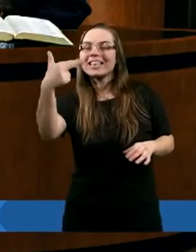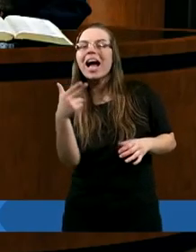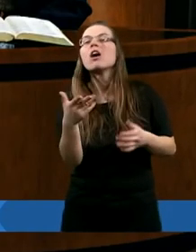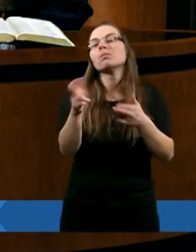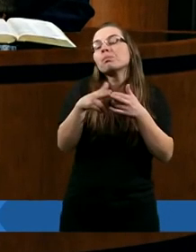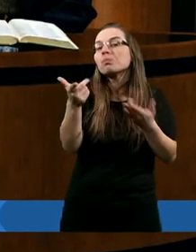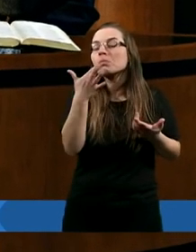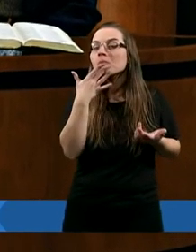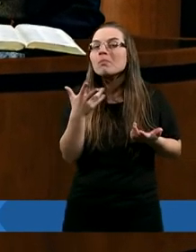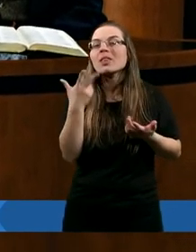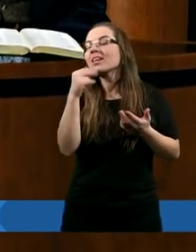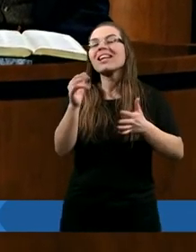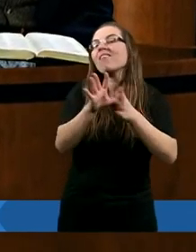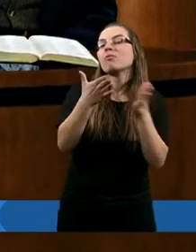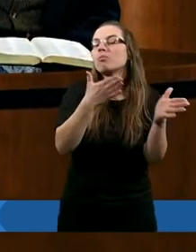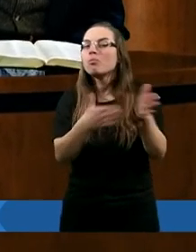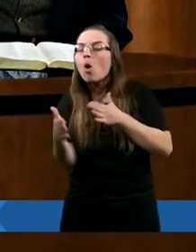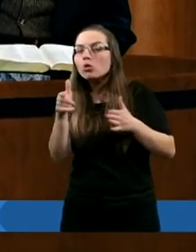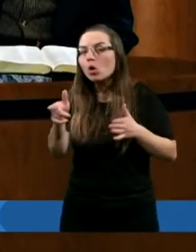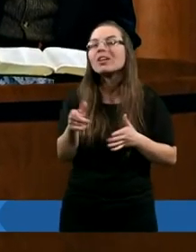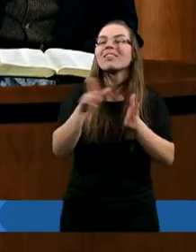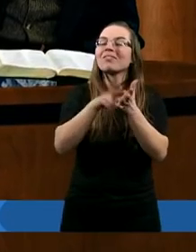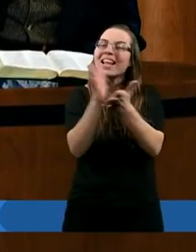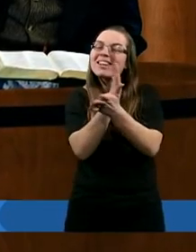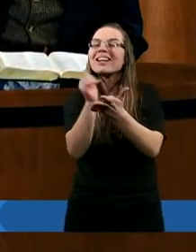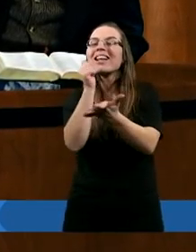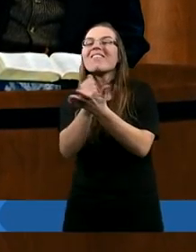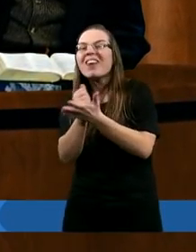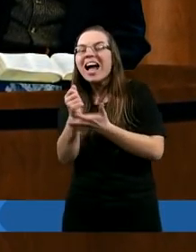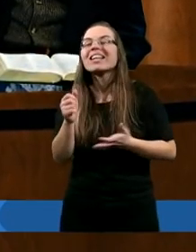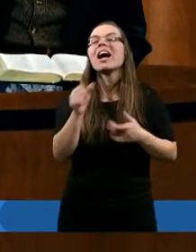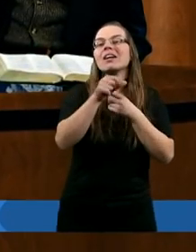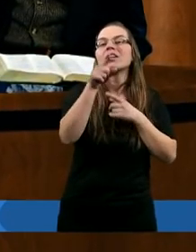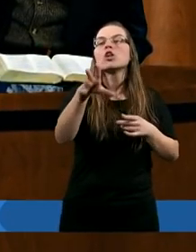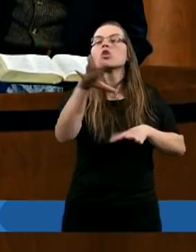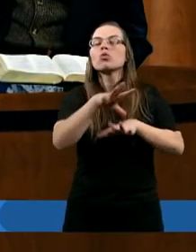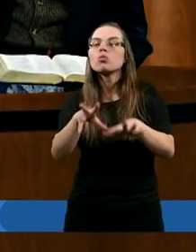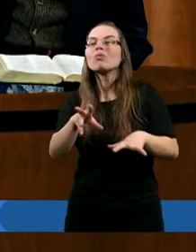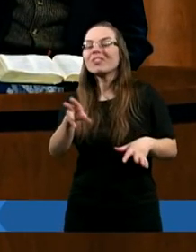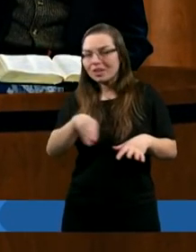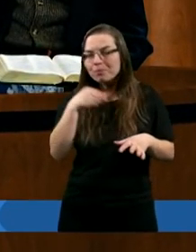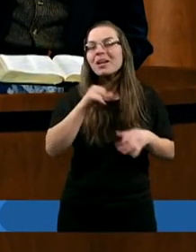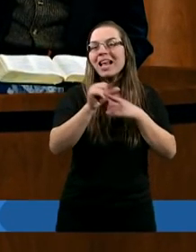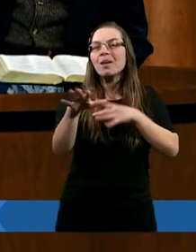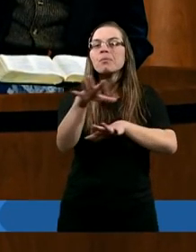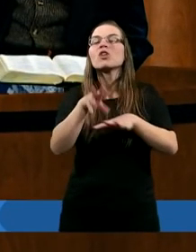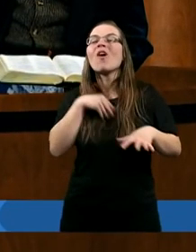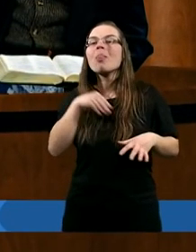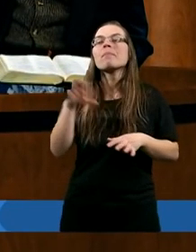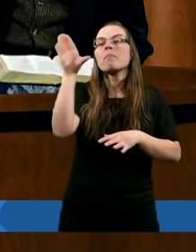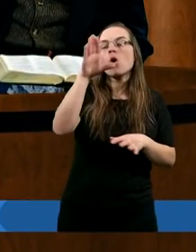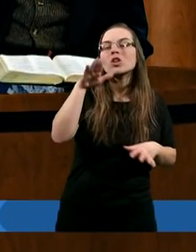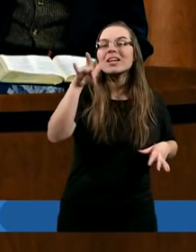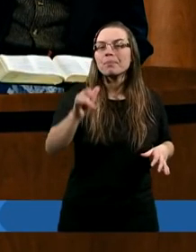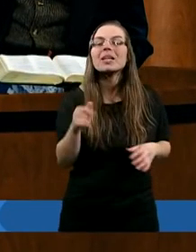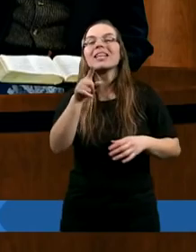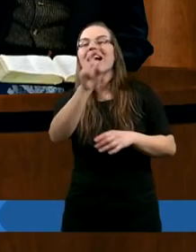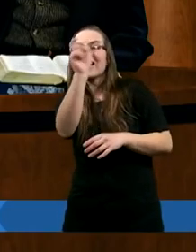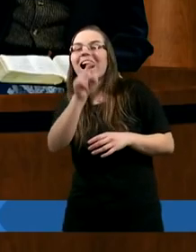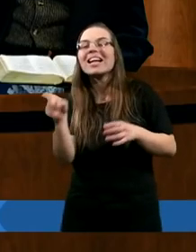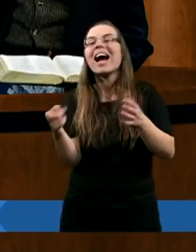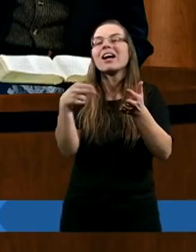nie w porządku byli w niektórych kwestiach. On pisze, jesteście świętymi Bożymi. Julian już dotknął